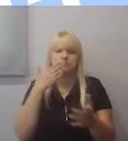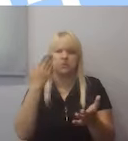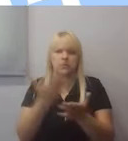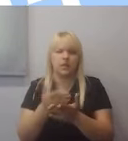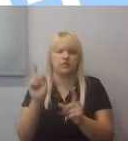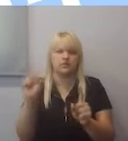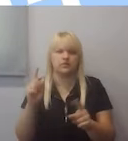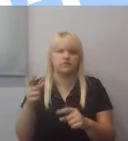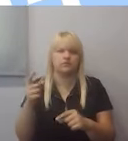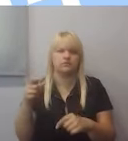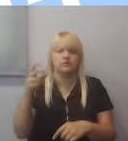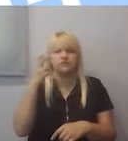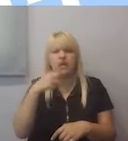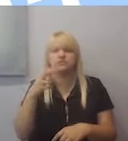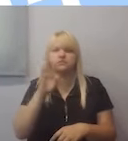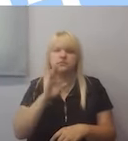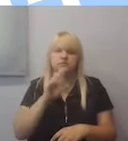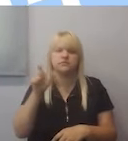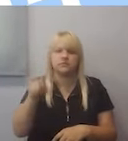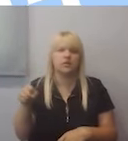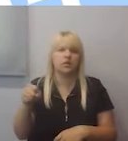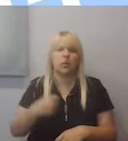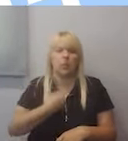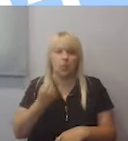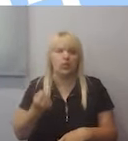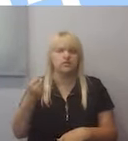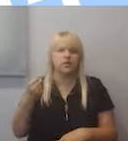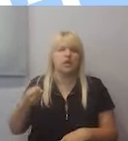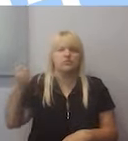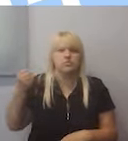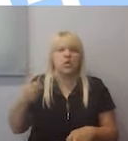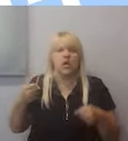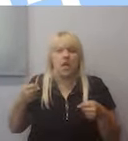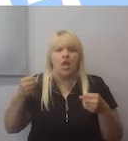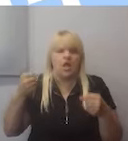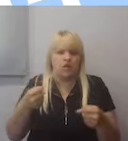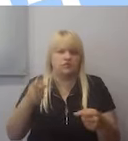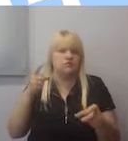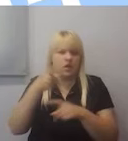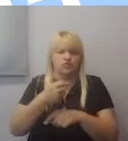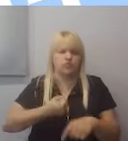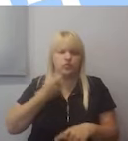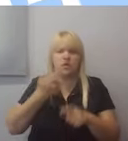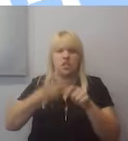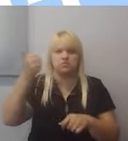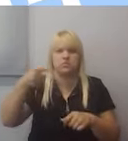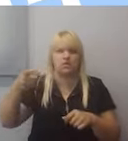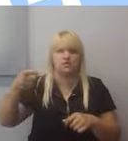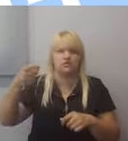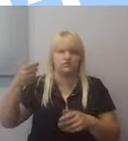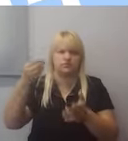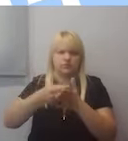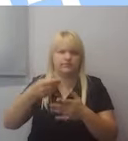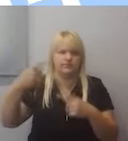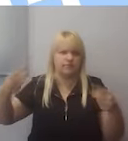tantiņai ja būs pagrūti tālu nu aiziet ar tām ziloum somām ja ka labāk tādi iepirkuma ratiņi tad ir